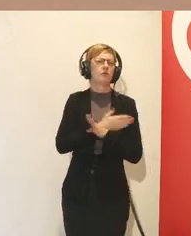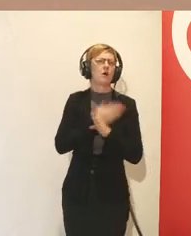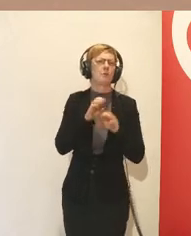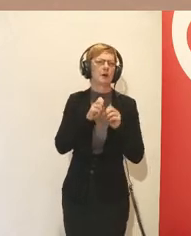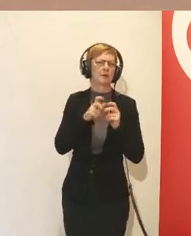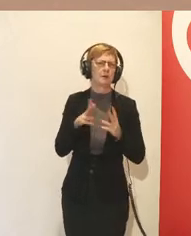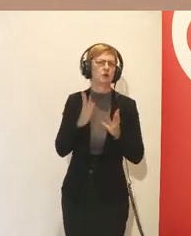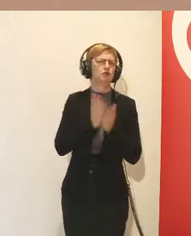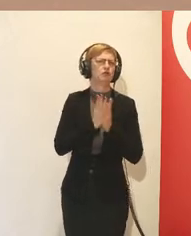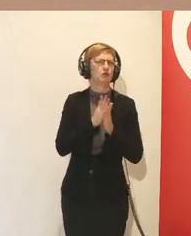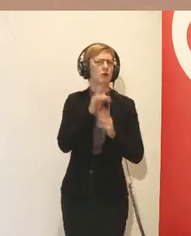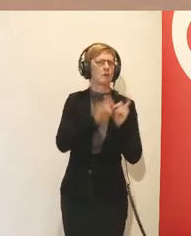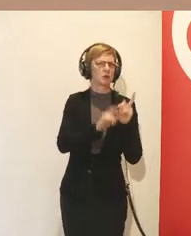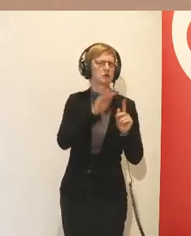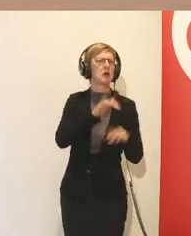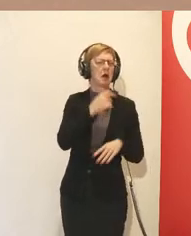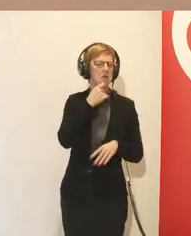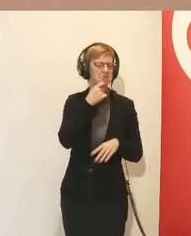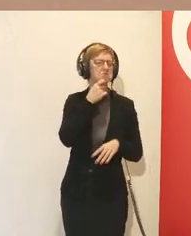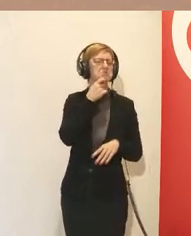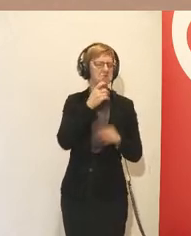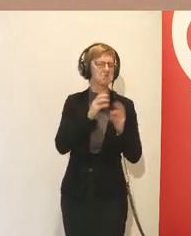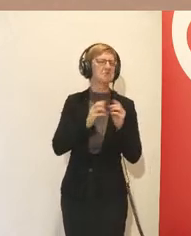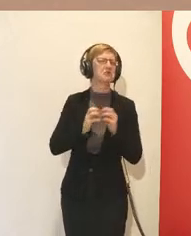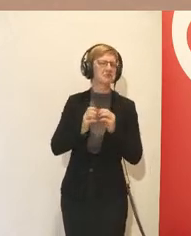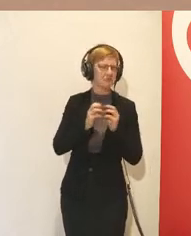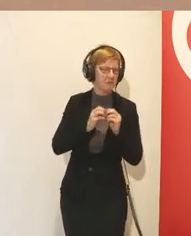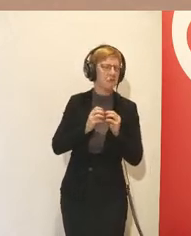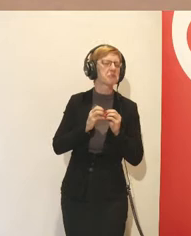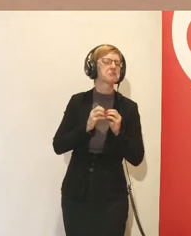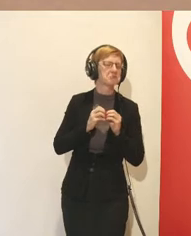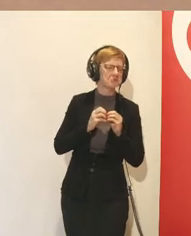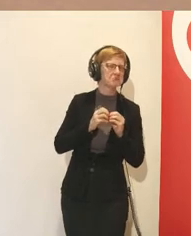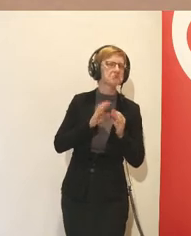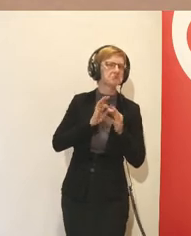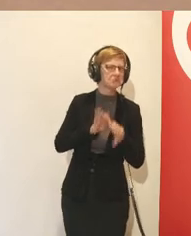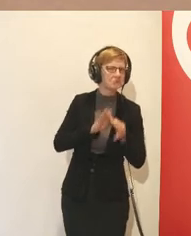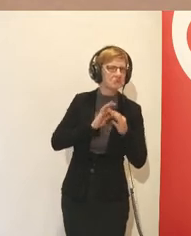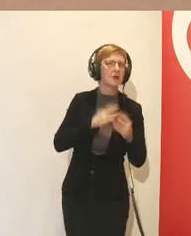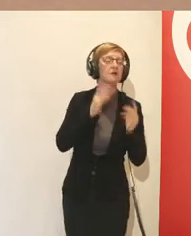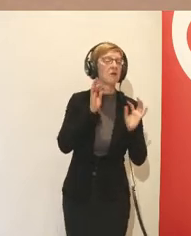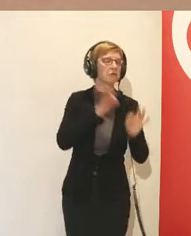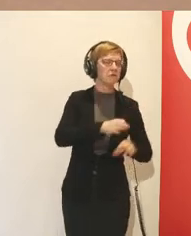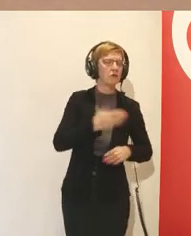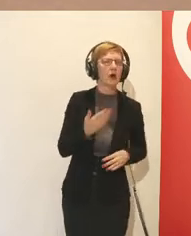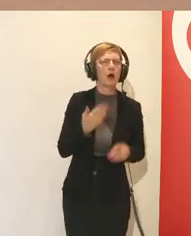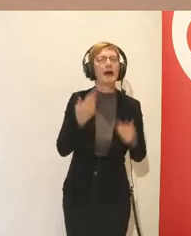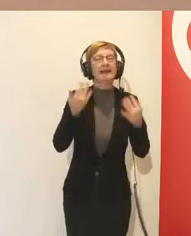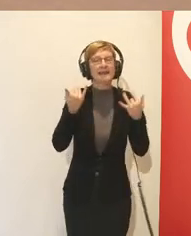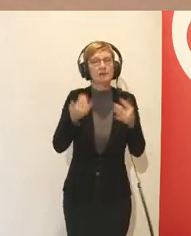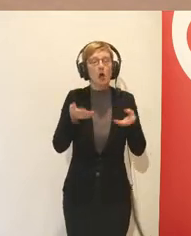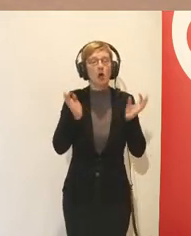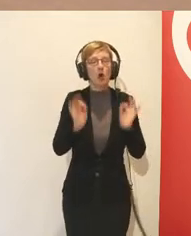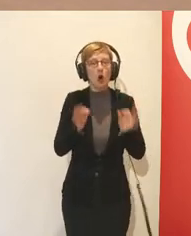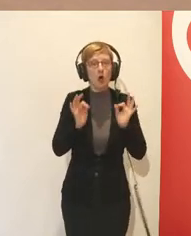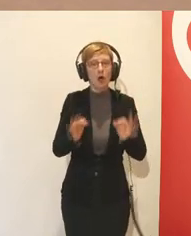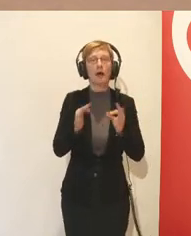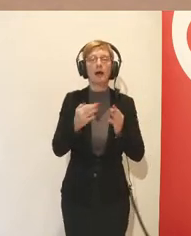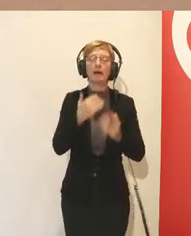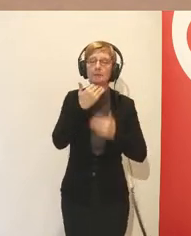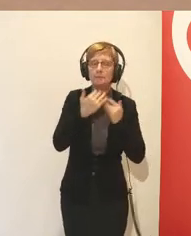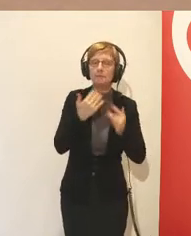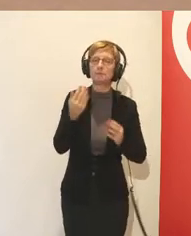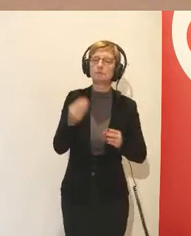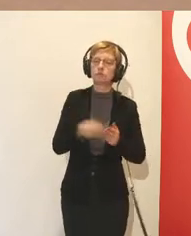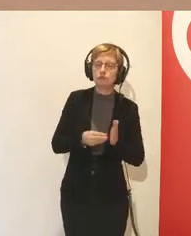jahre das ist da war es glaube ich es eben auch nochmal mit konkreten erzählungen gefüllt worden das potenzial